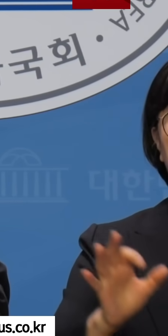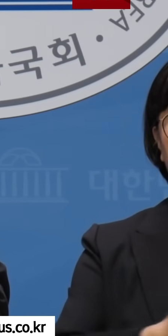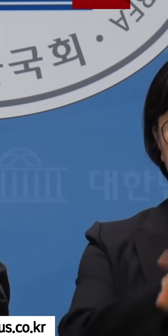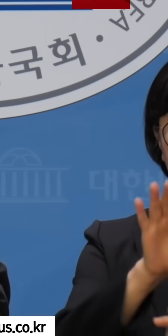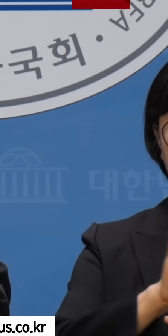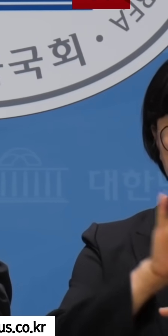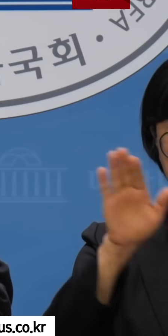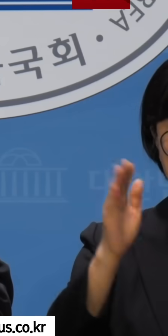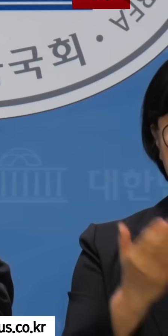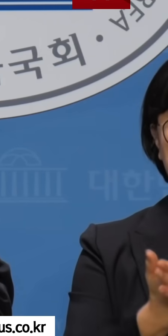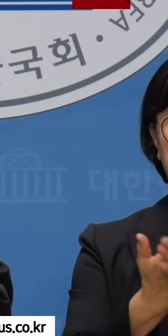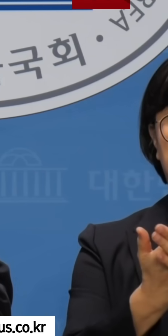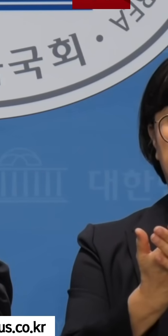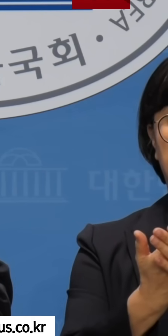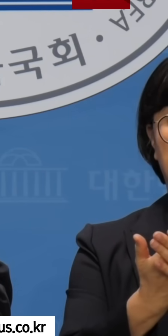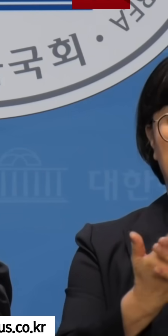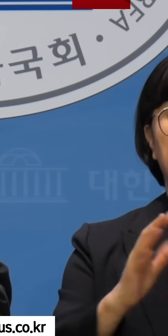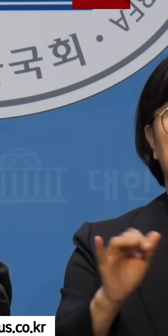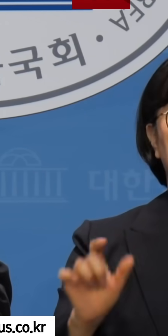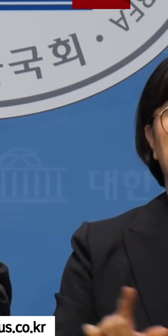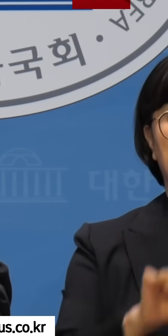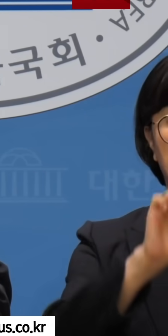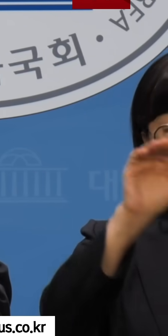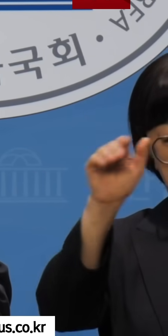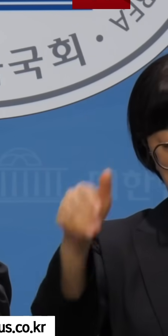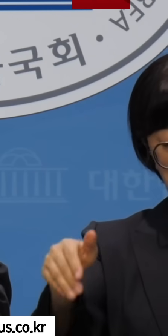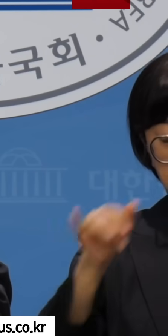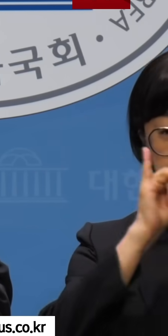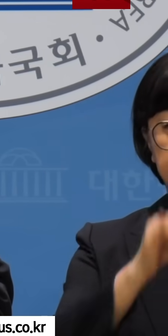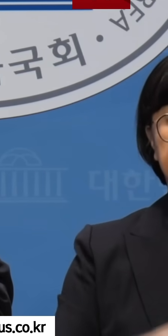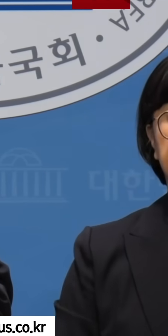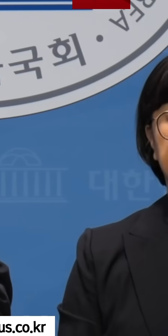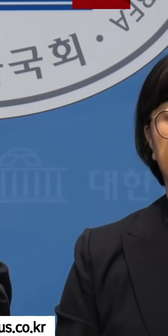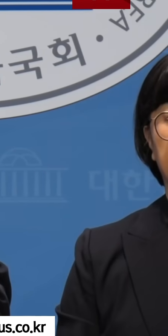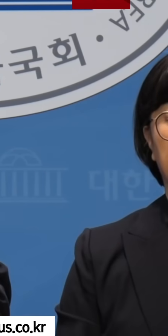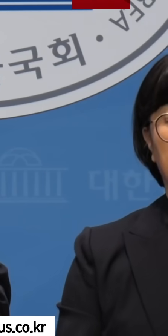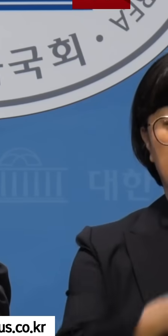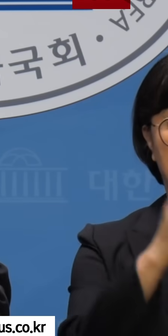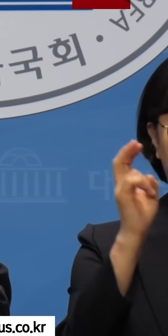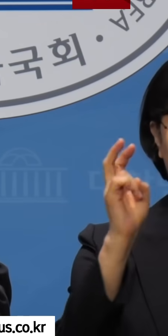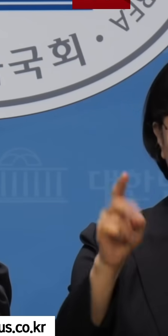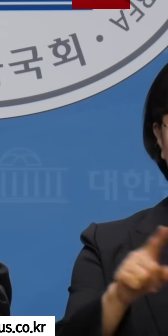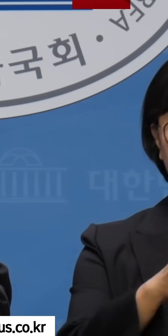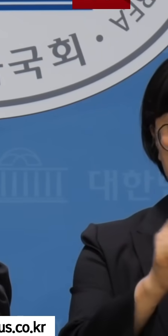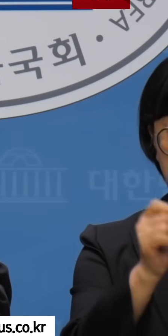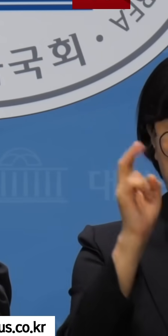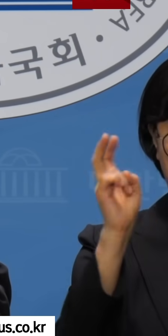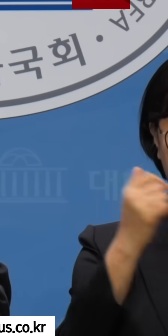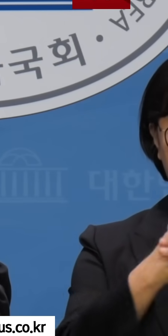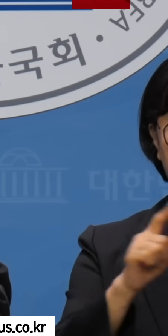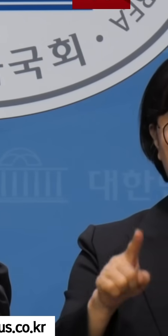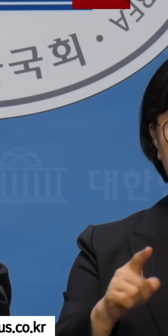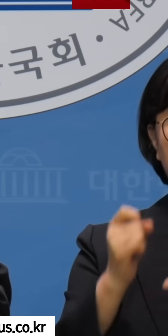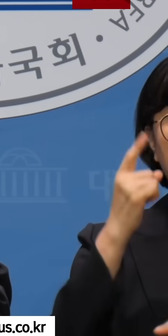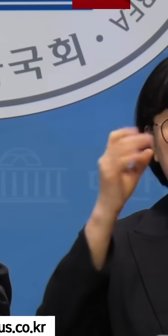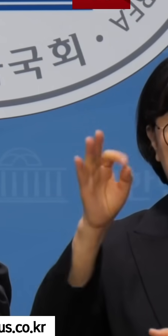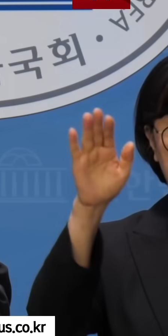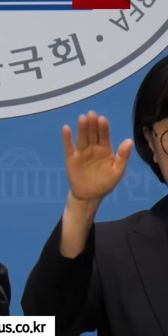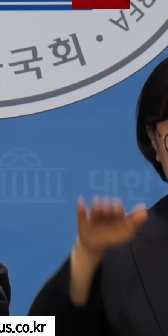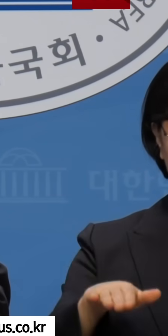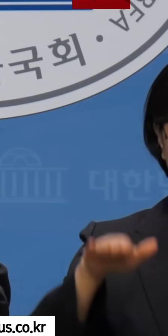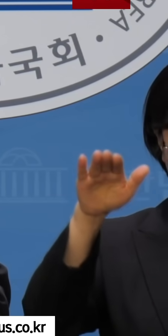경제는 발전했지만 민생은 거꾸로 가고 있습니다. 대기업과 중소기업의 임금